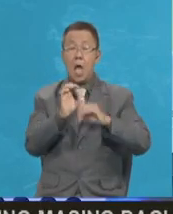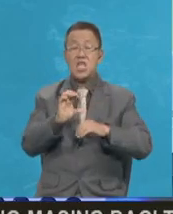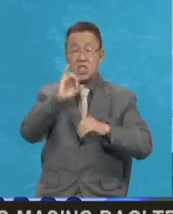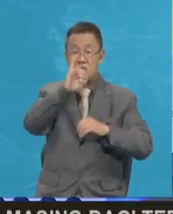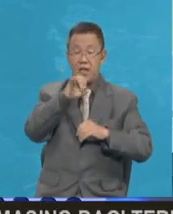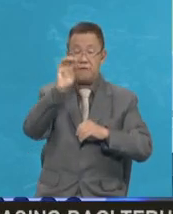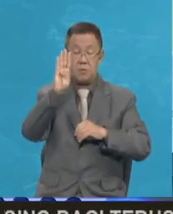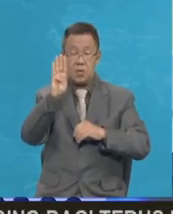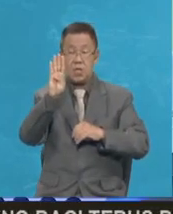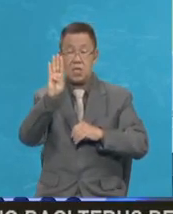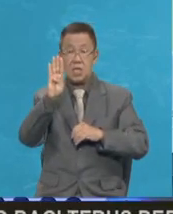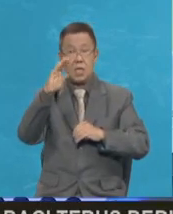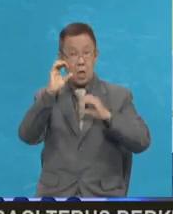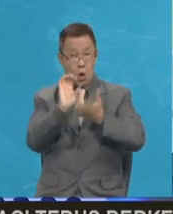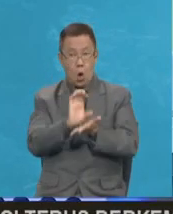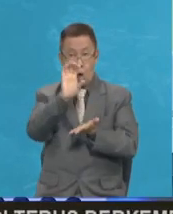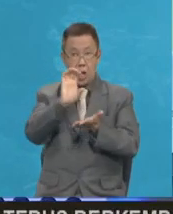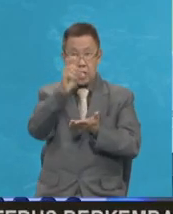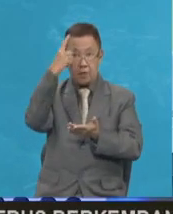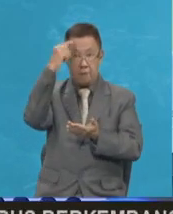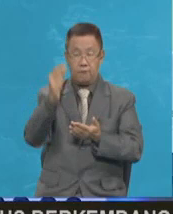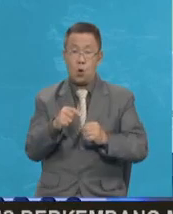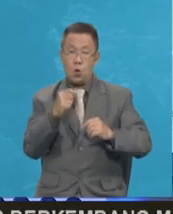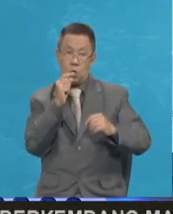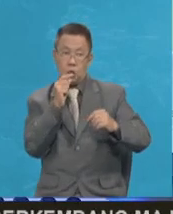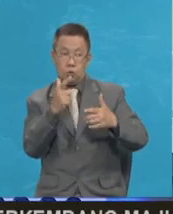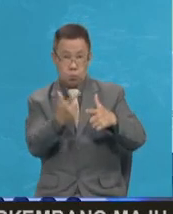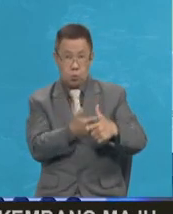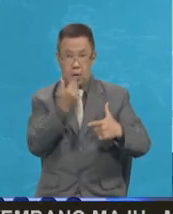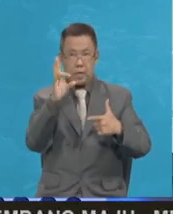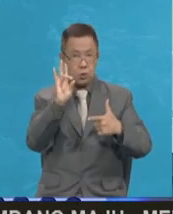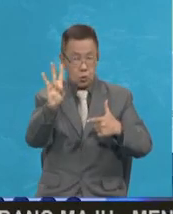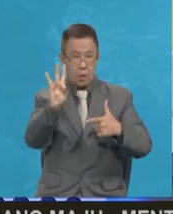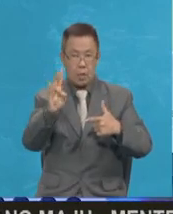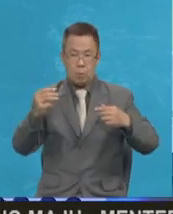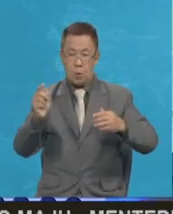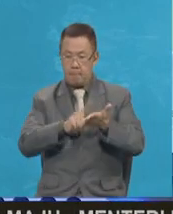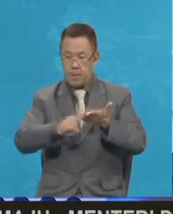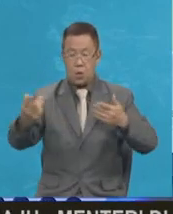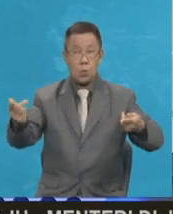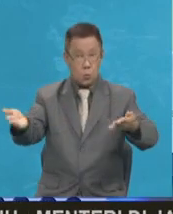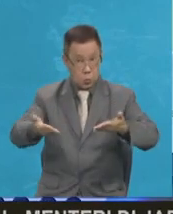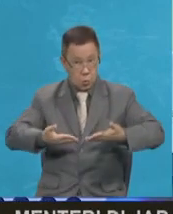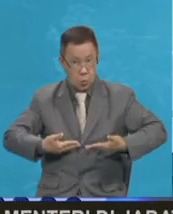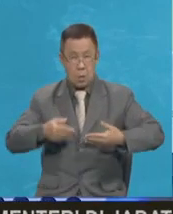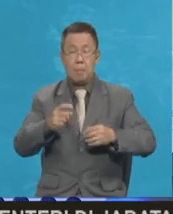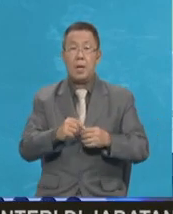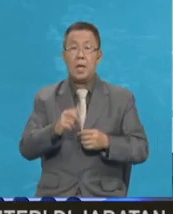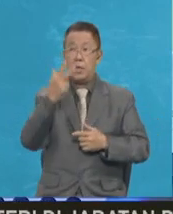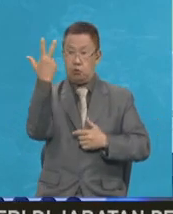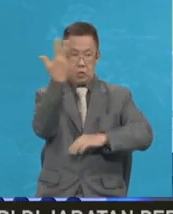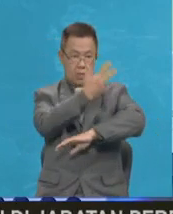Jefri Bolkiah ipta gbc bagi sesi pengajian bulan julai Minggu orientasi bagi pelajar tersebut diadakan